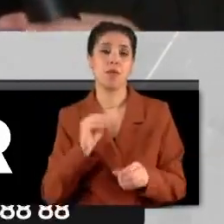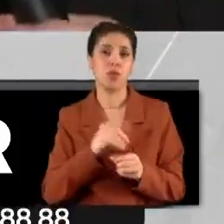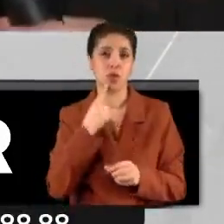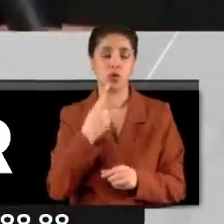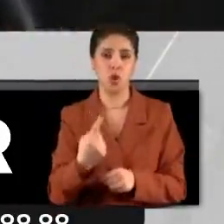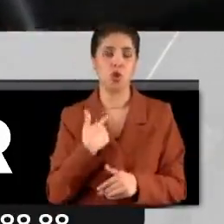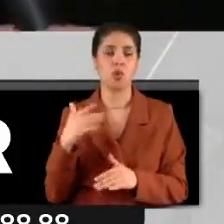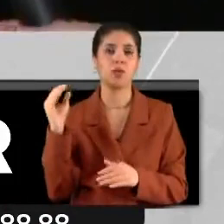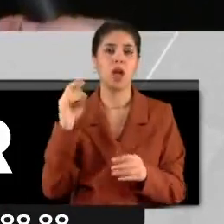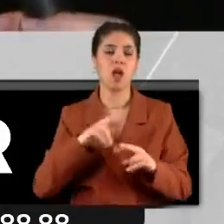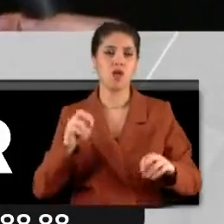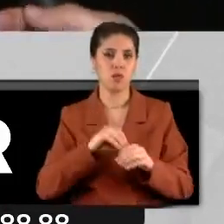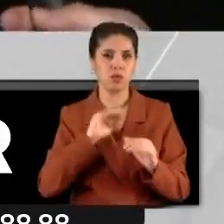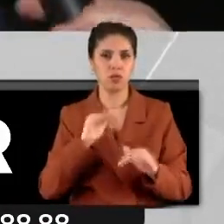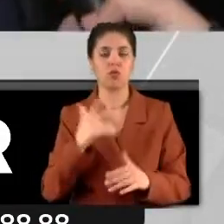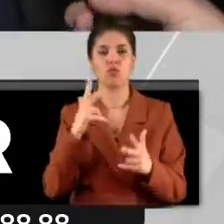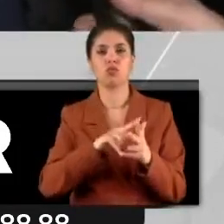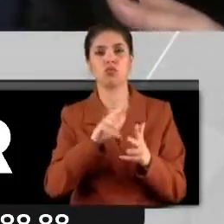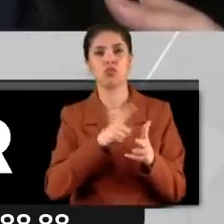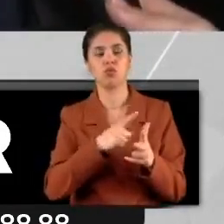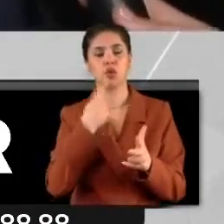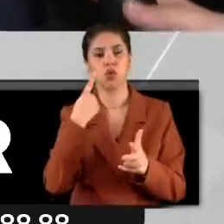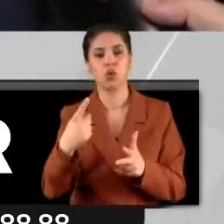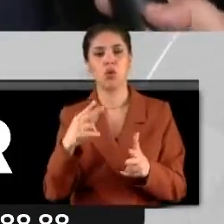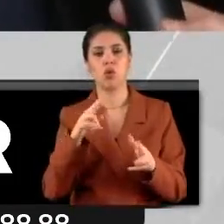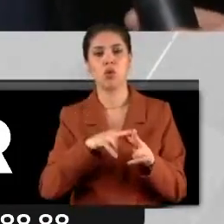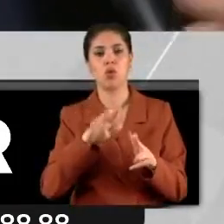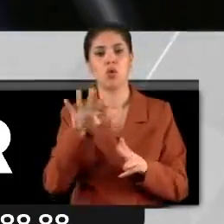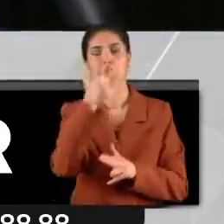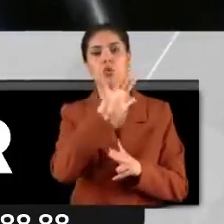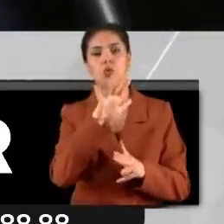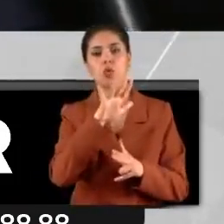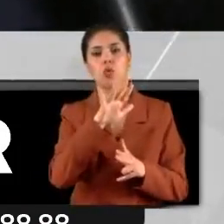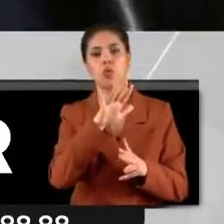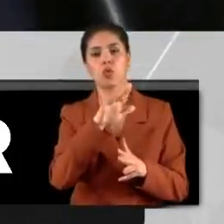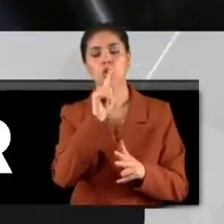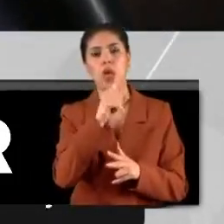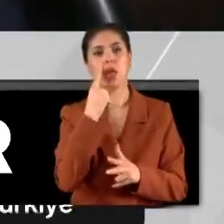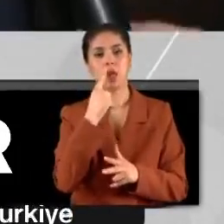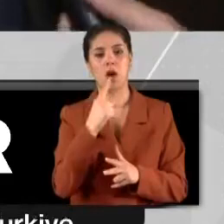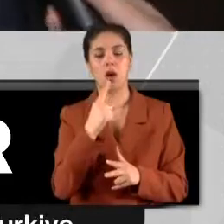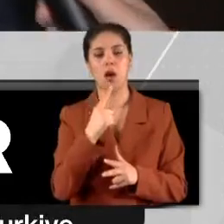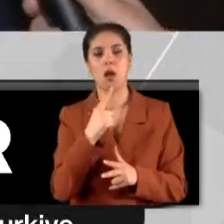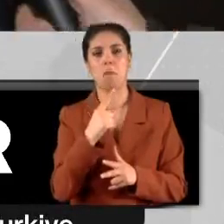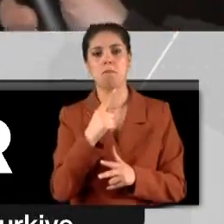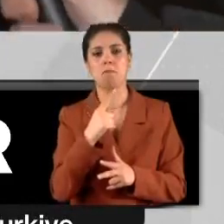araştırmaya geldik. Burada üç şey gördük. Bir kuzey 40 doğu doğrultulu, kuzey 40 doğu doğrultulu bir